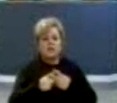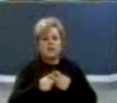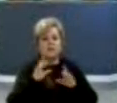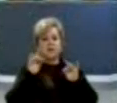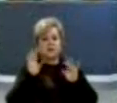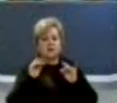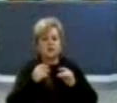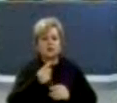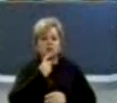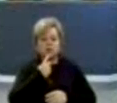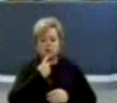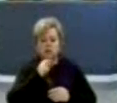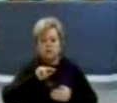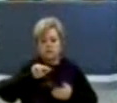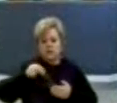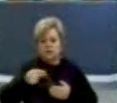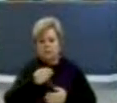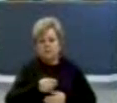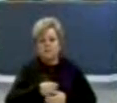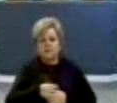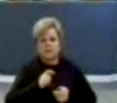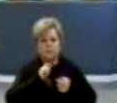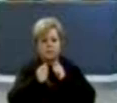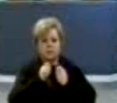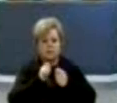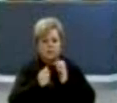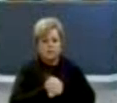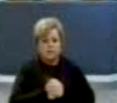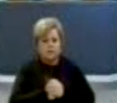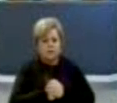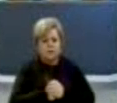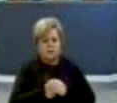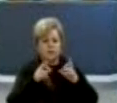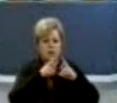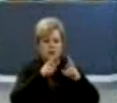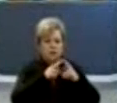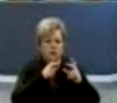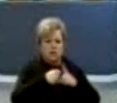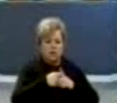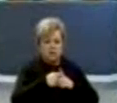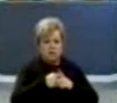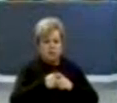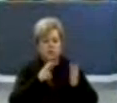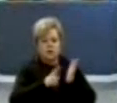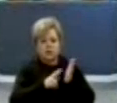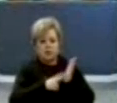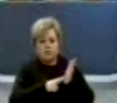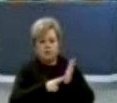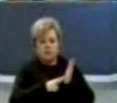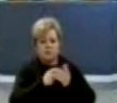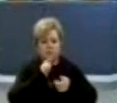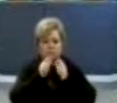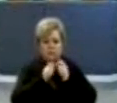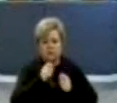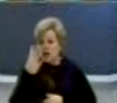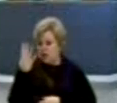ne kemi nënshkruar marrëveshje me ju, me Aleancën për Armërinë e Kosovës dhe me Nismën për Kosovën, pra një marrëveshje në mes të